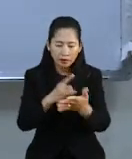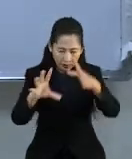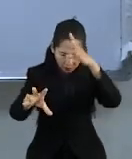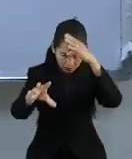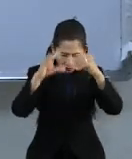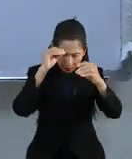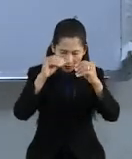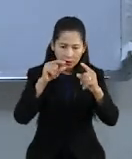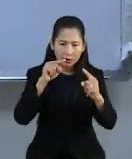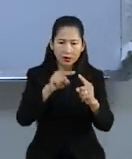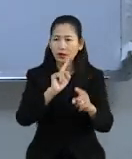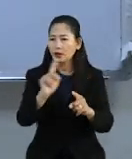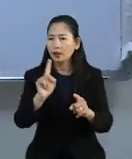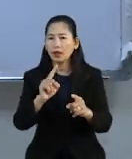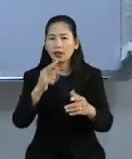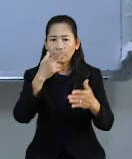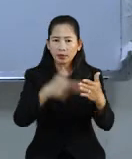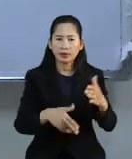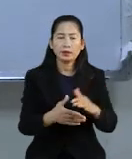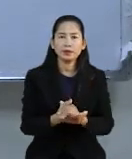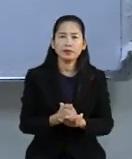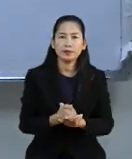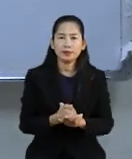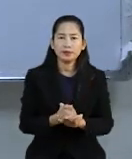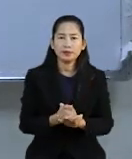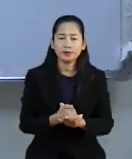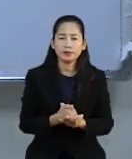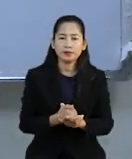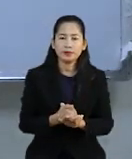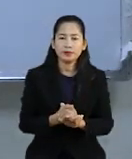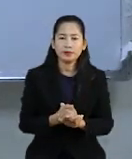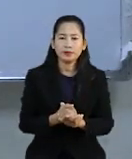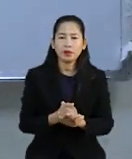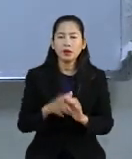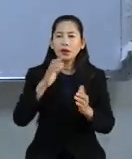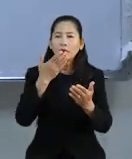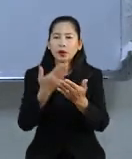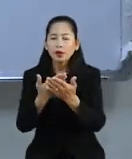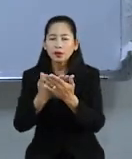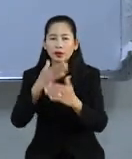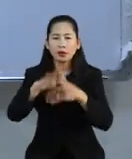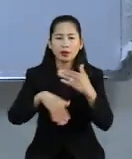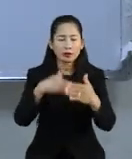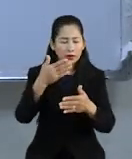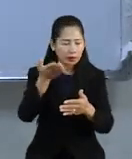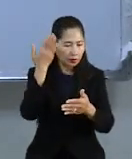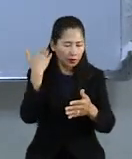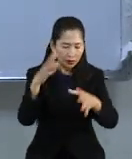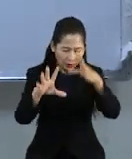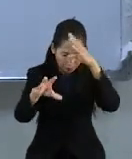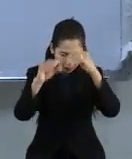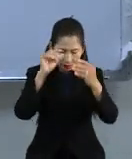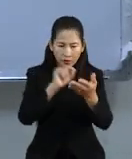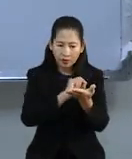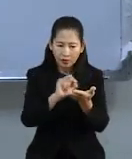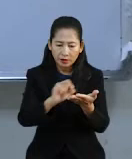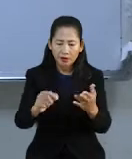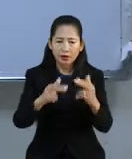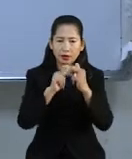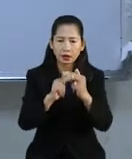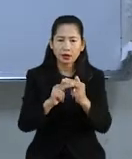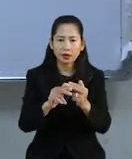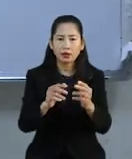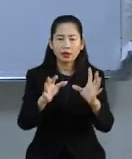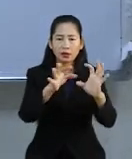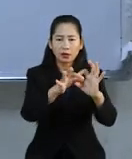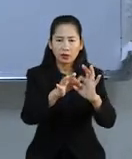đó nè cha con ông pi ở vầy nè con cha chà con cá hình trăng thay mới được bay đồng pi sầm né cứ tại tôi chỉ mình cá